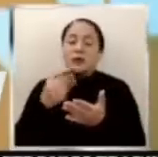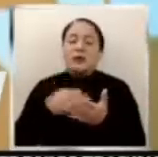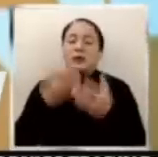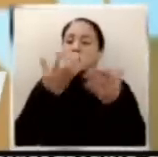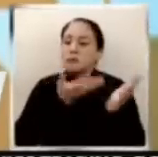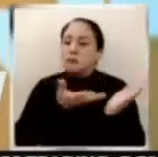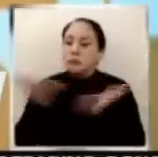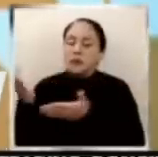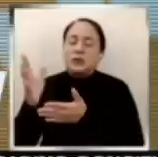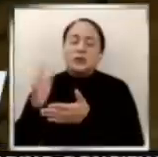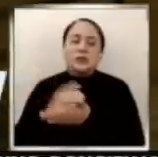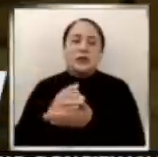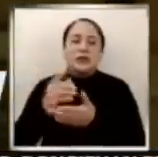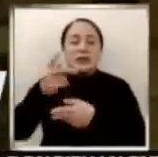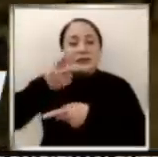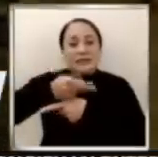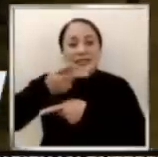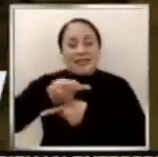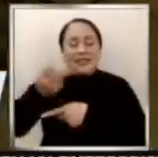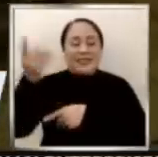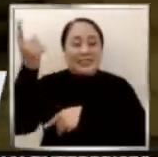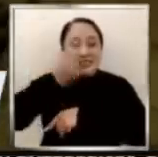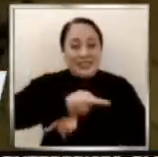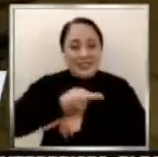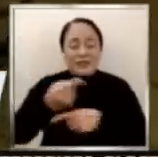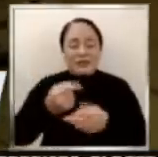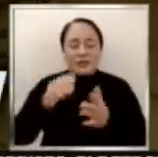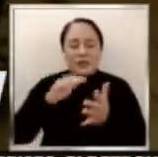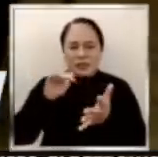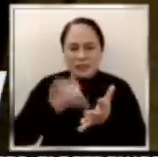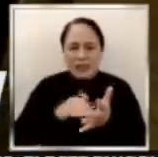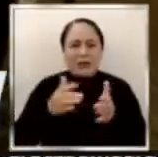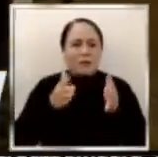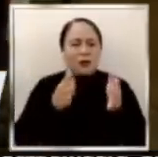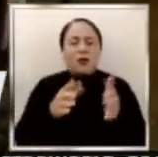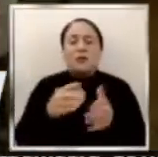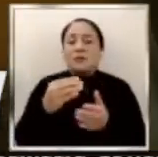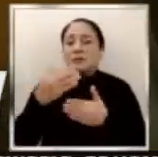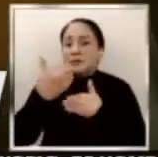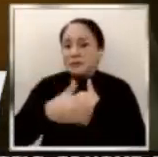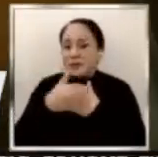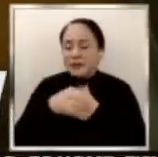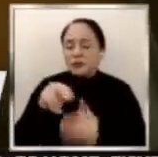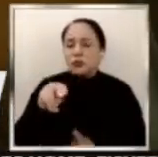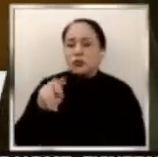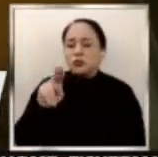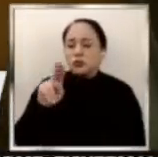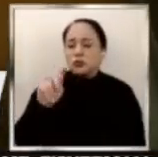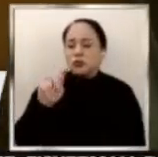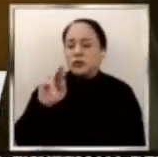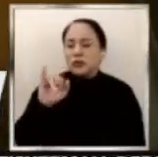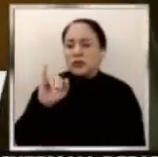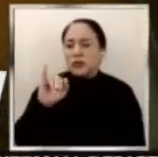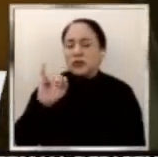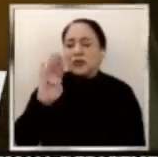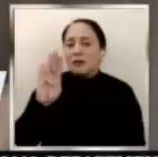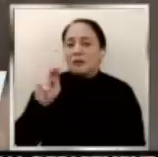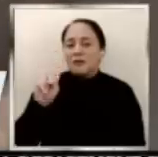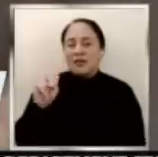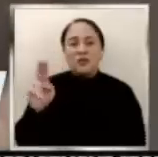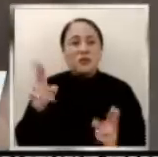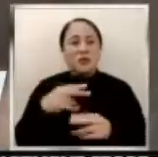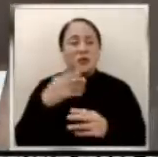daycare centers para sila magluto. Meron rin tayong modality yung Nutriban. Yan ay isa sa mga quick meals na ginagawa